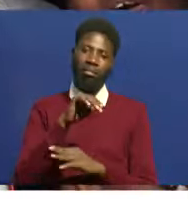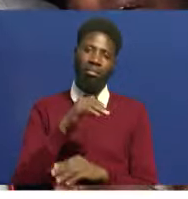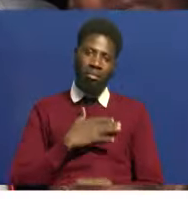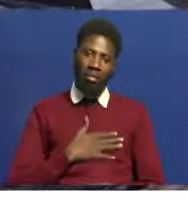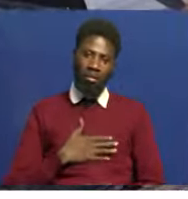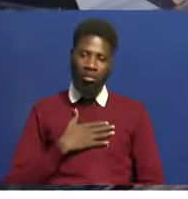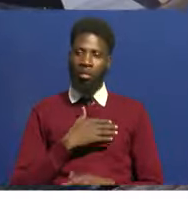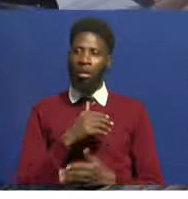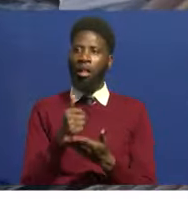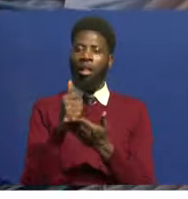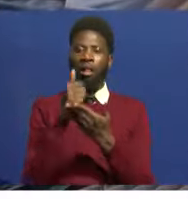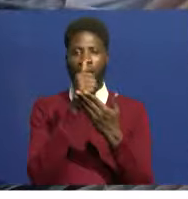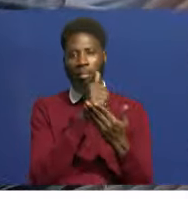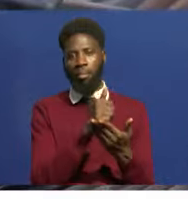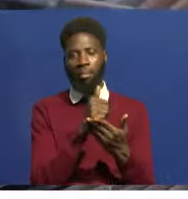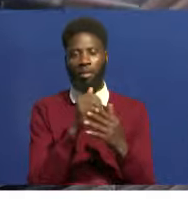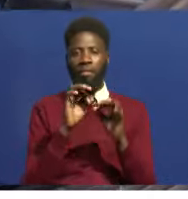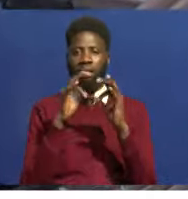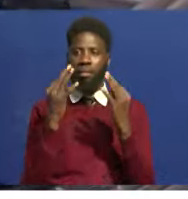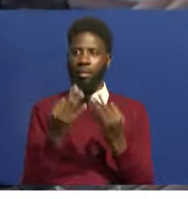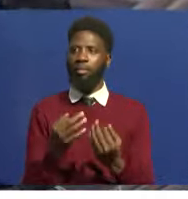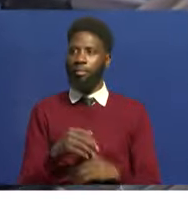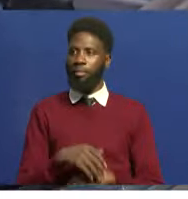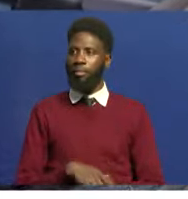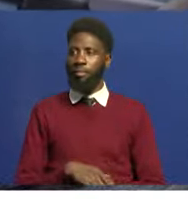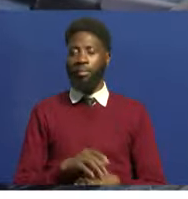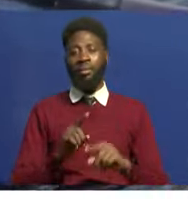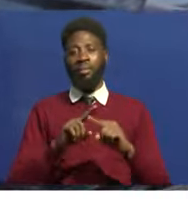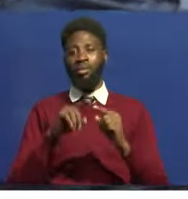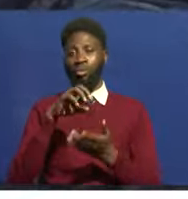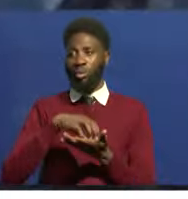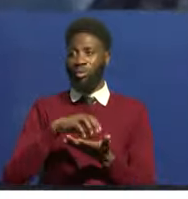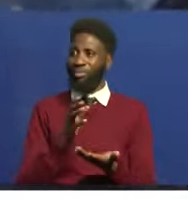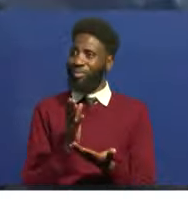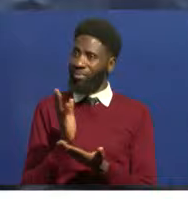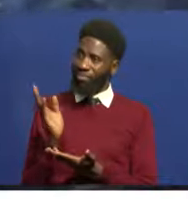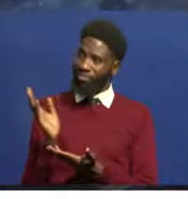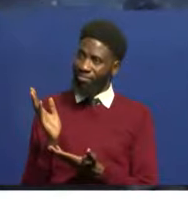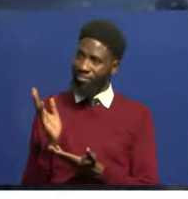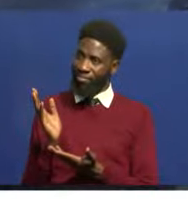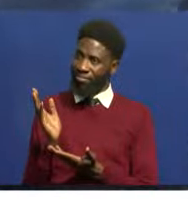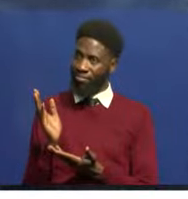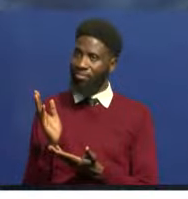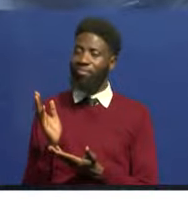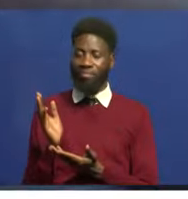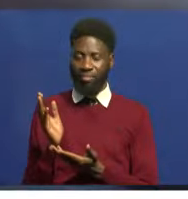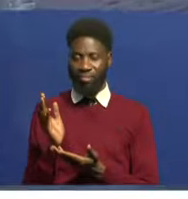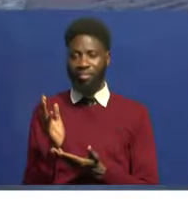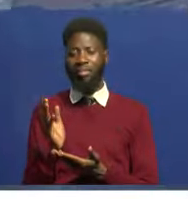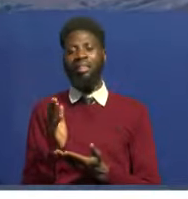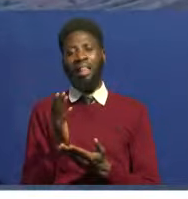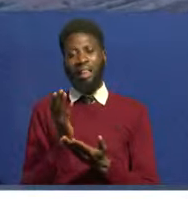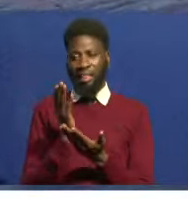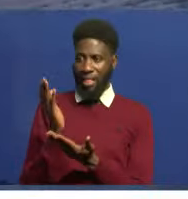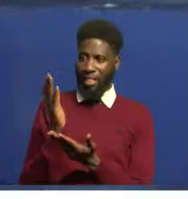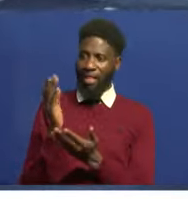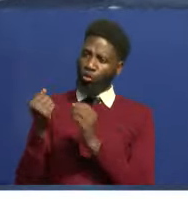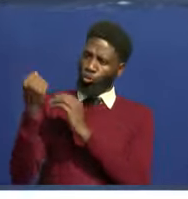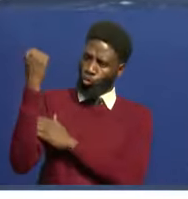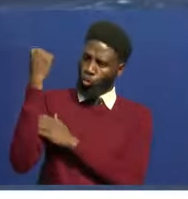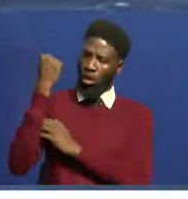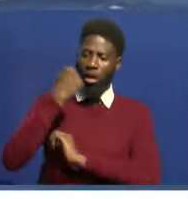kwa hizo familia lakini licha ya Hali hii ya kutamausha vitendo vya ujasiri viliibu